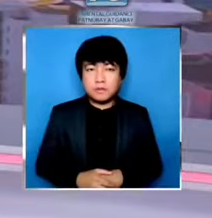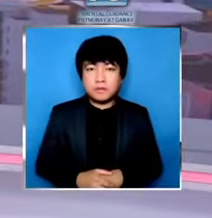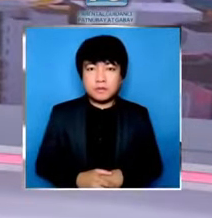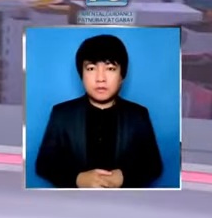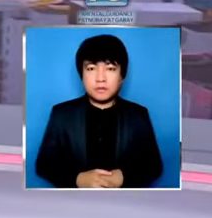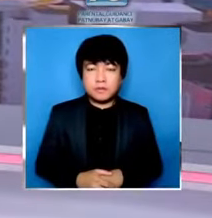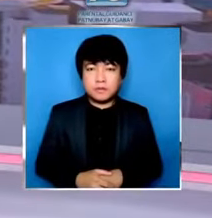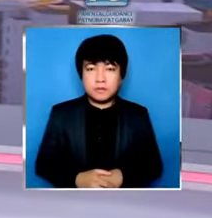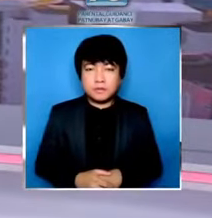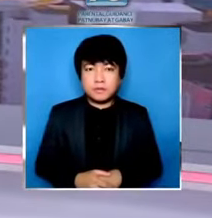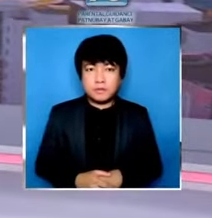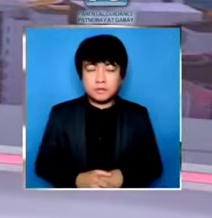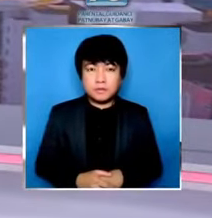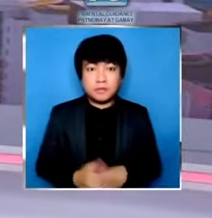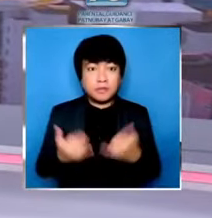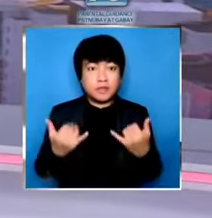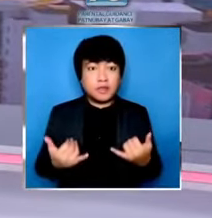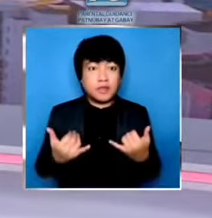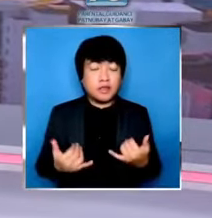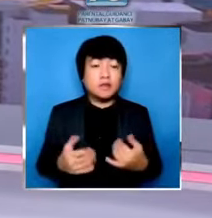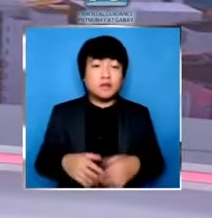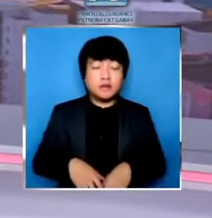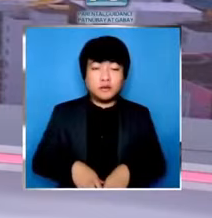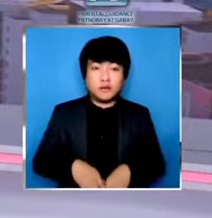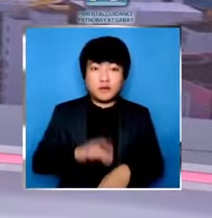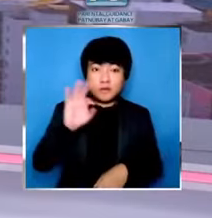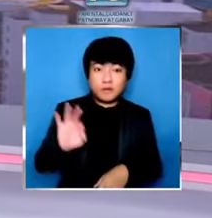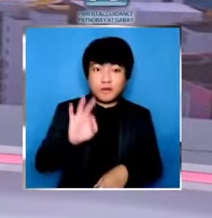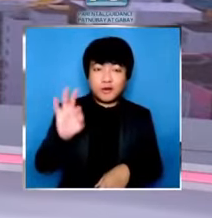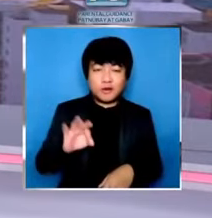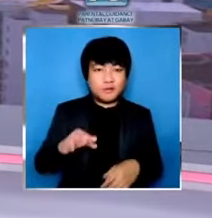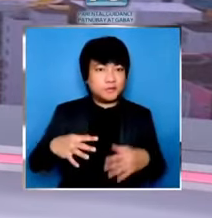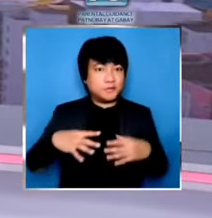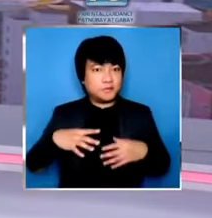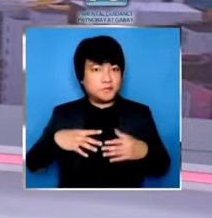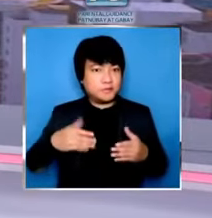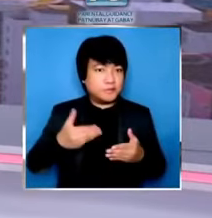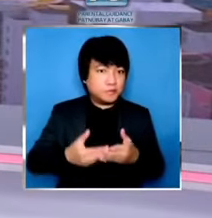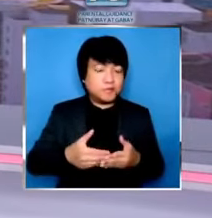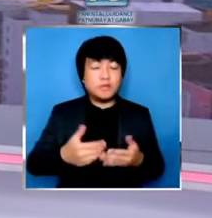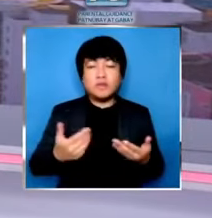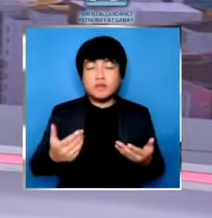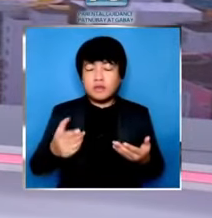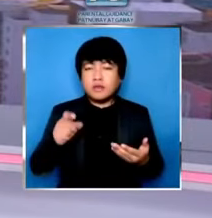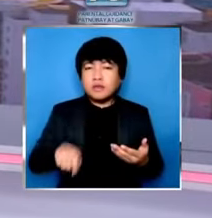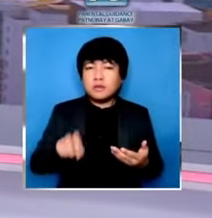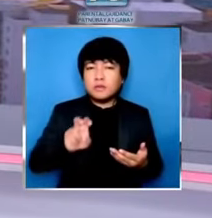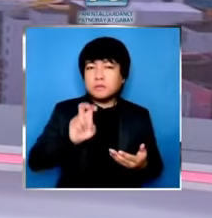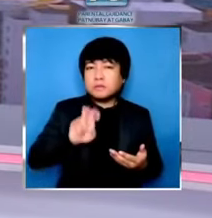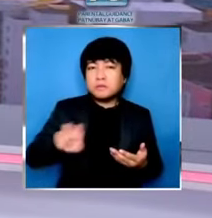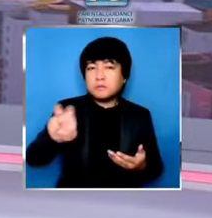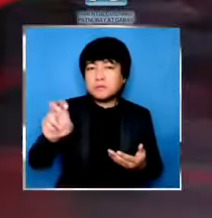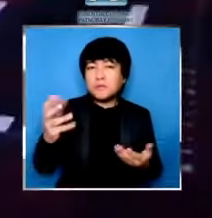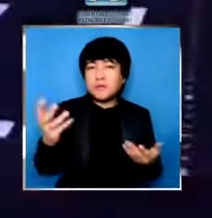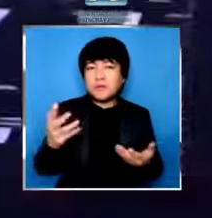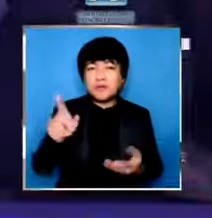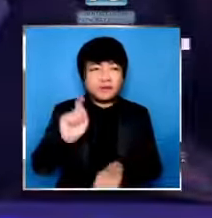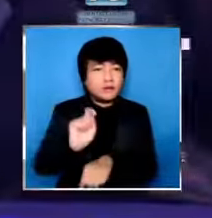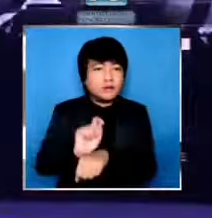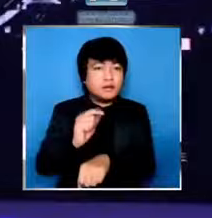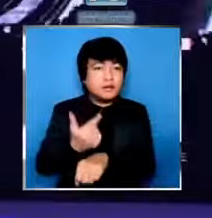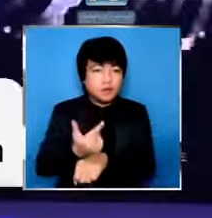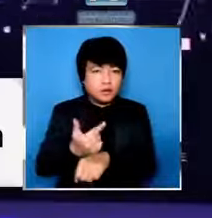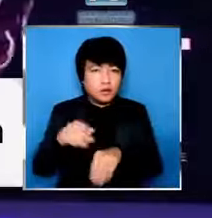Weekend na at sa mga naghahanap ng pwedeng pasyalan, pwedeng subukan ang bagong exhibit sa Taguig na open to public simula bukas. Hindi bababa